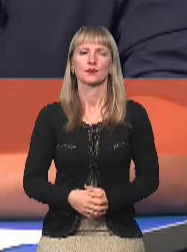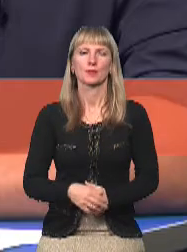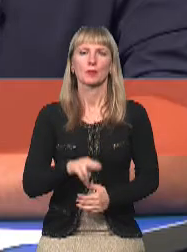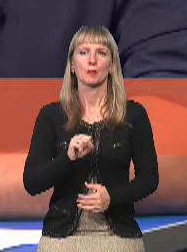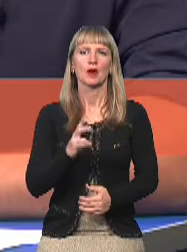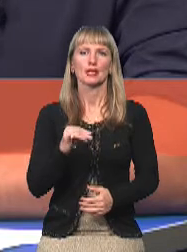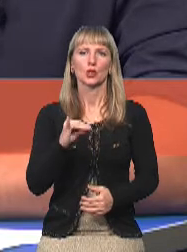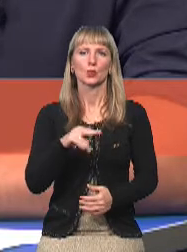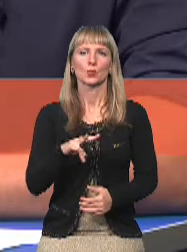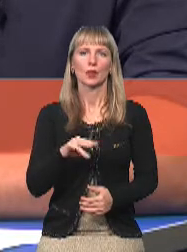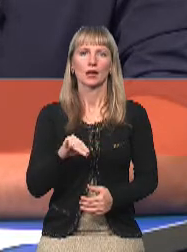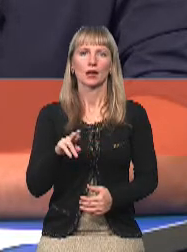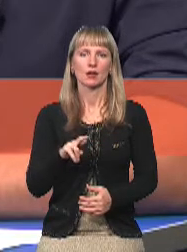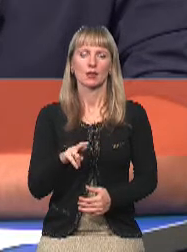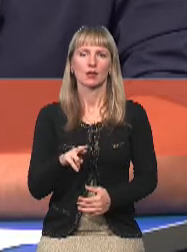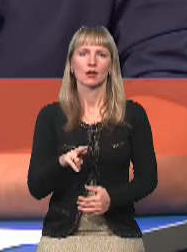Пані Юлі,